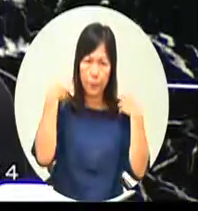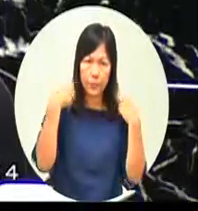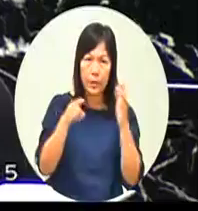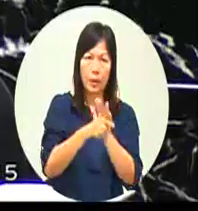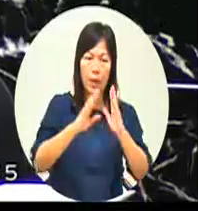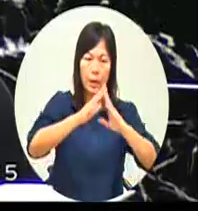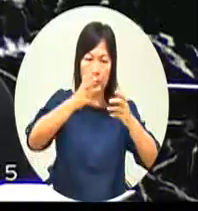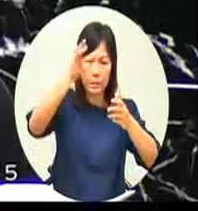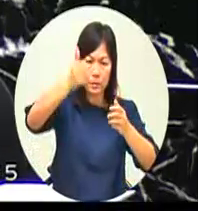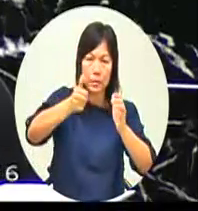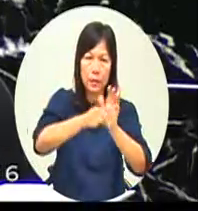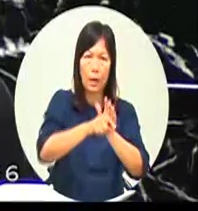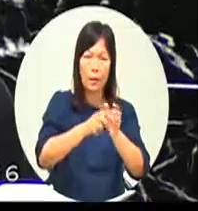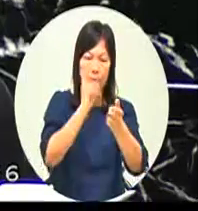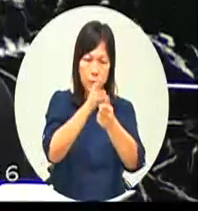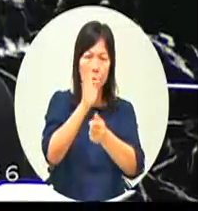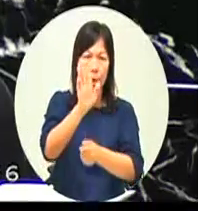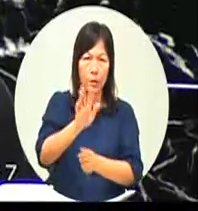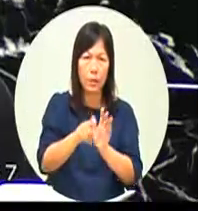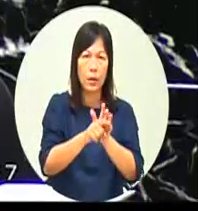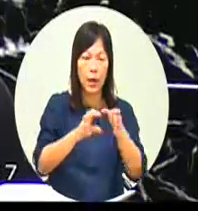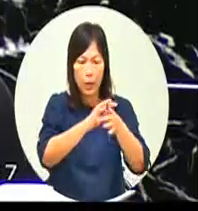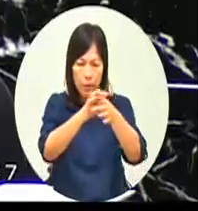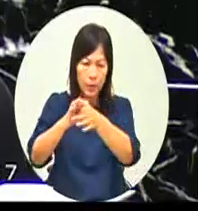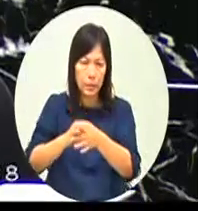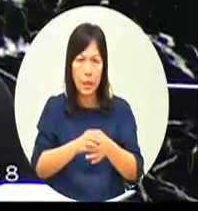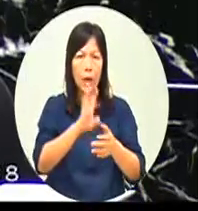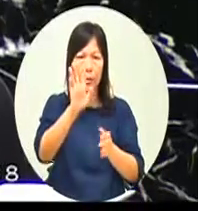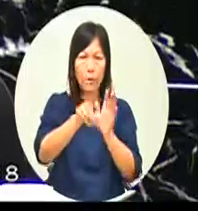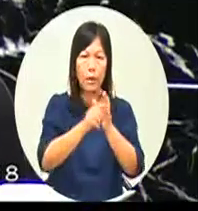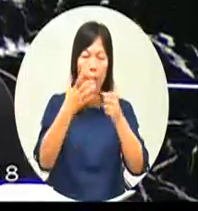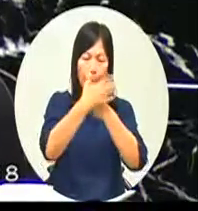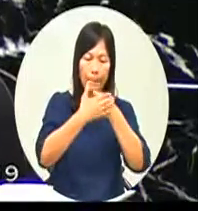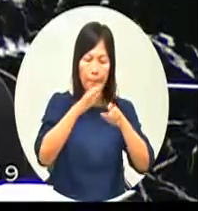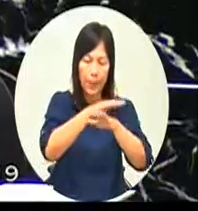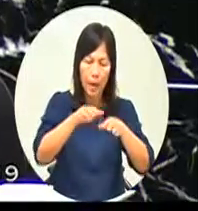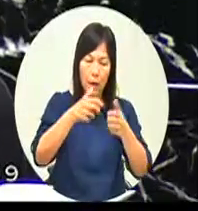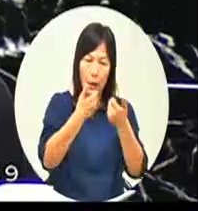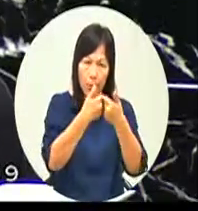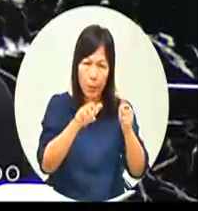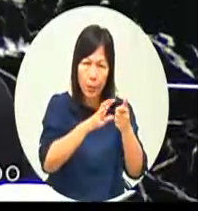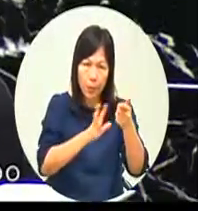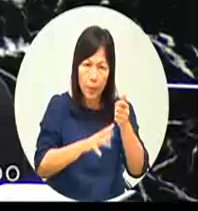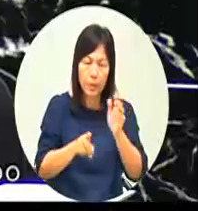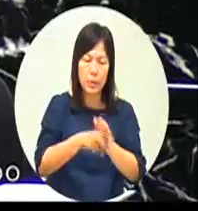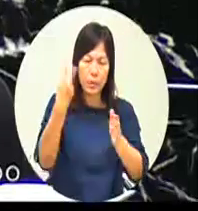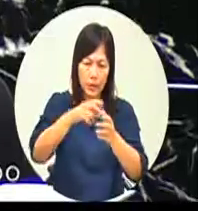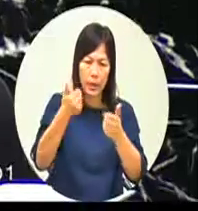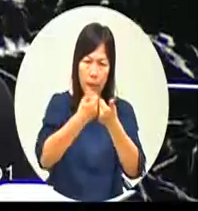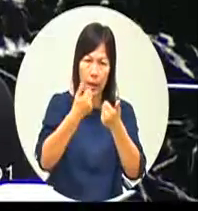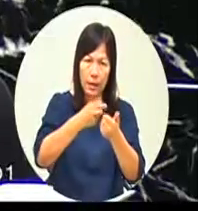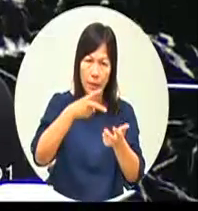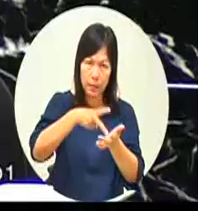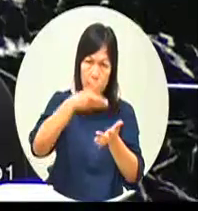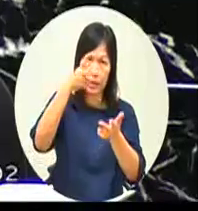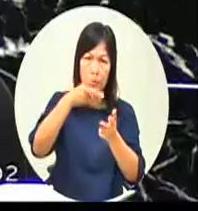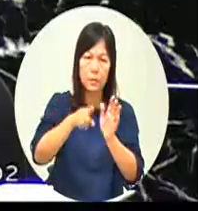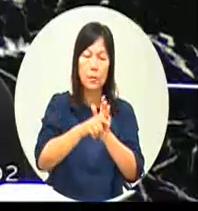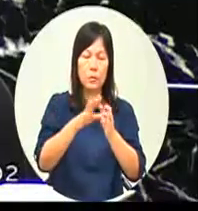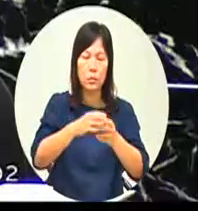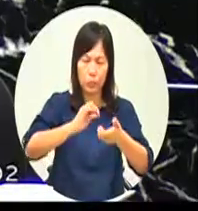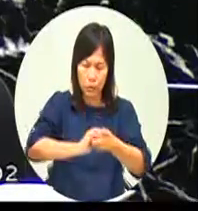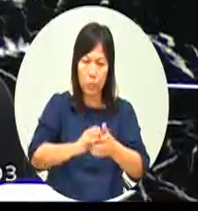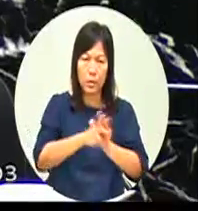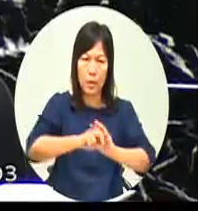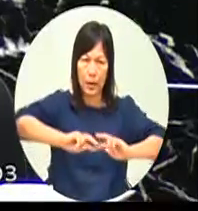长指派议员，所以连带影响到保安委员会，他们又开了一次会议，他们决定要